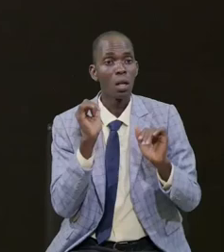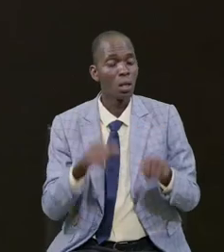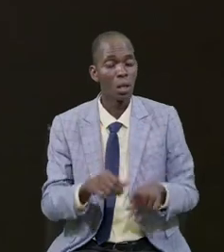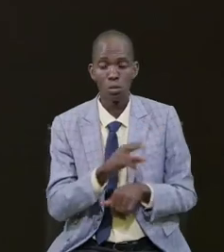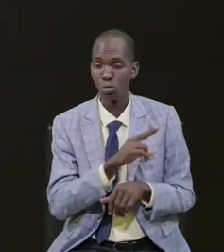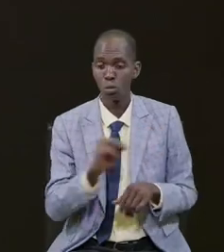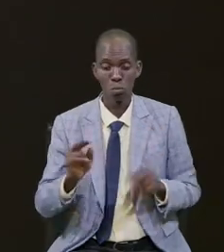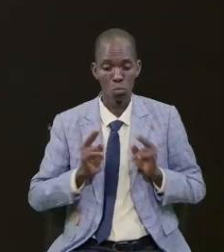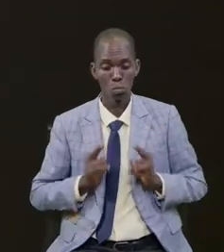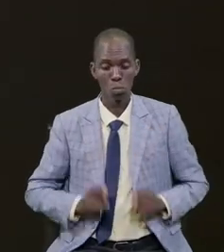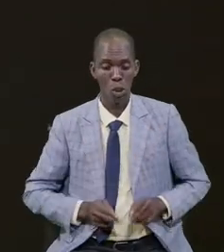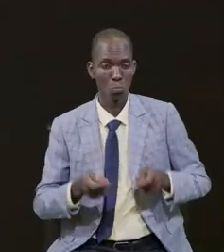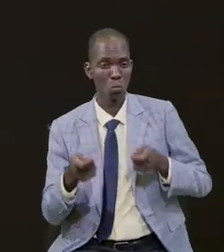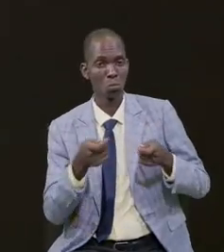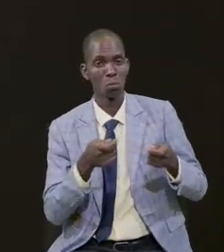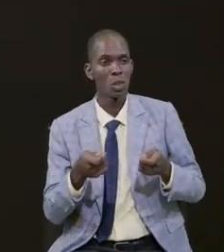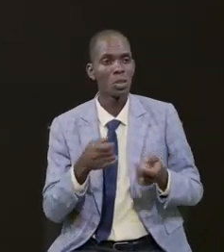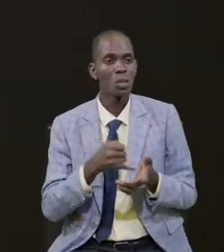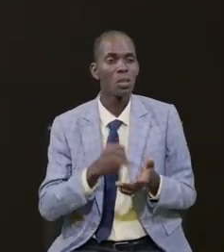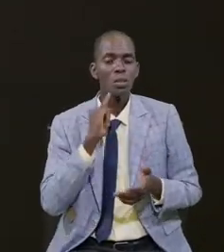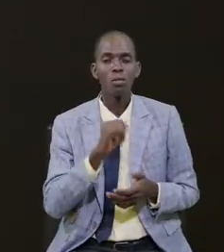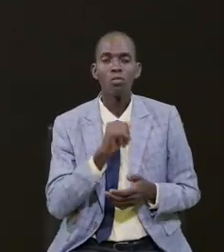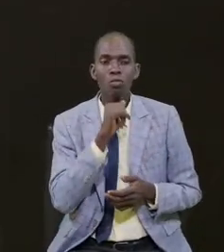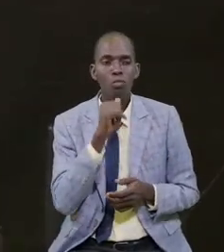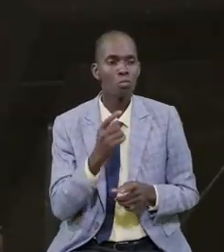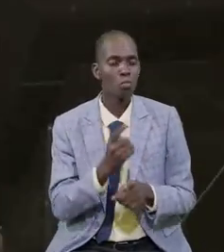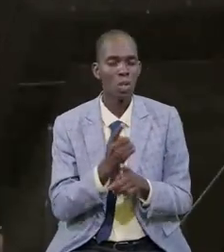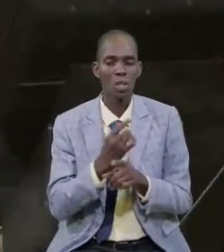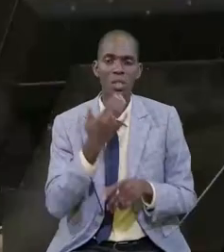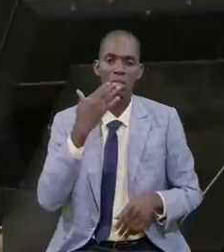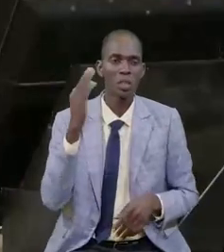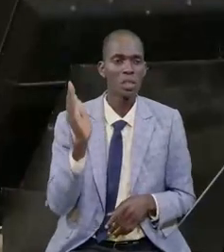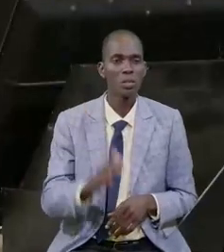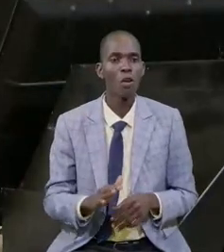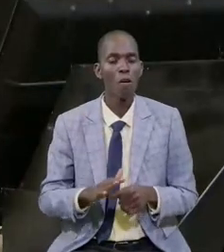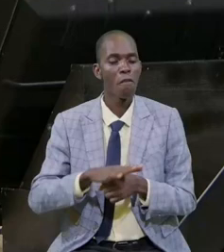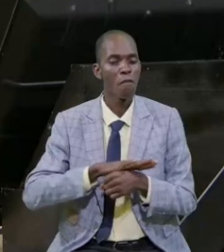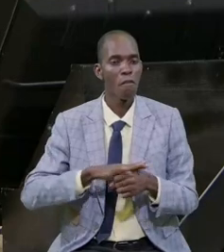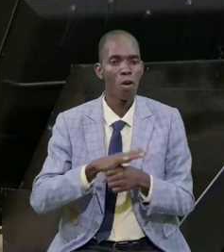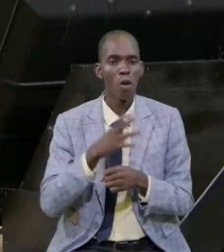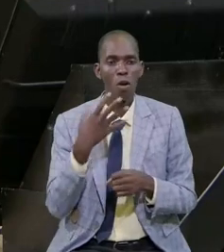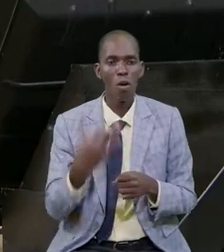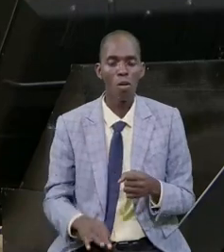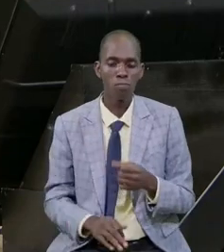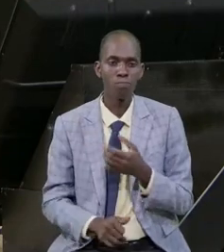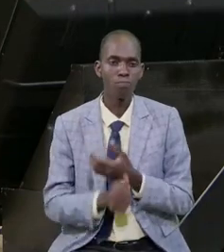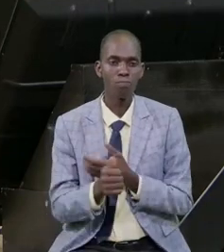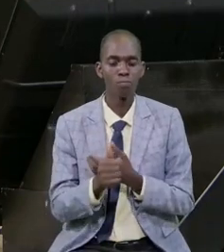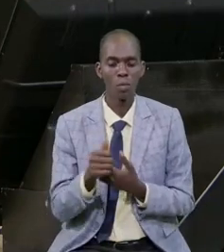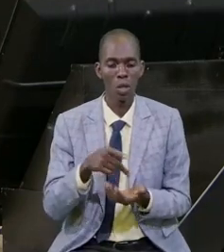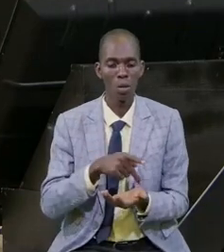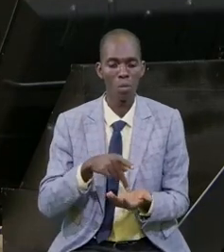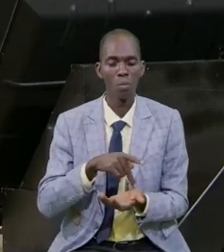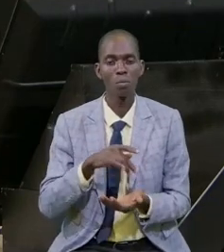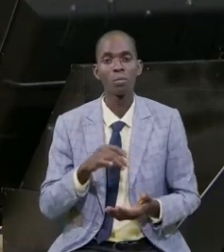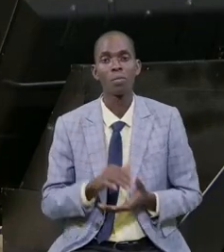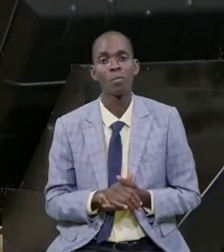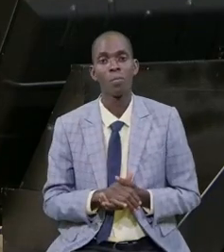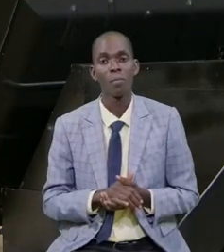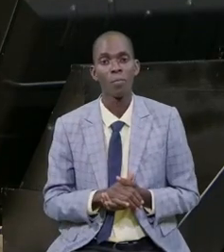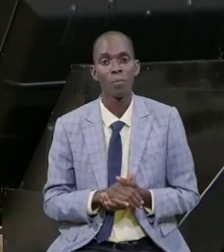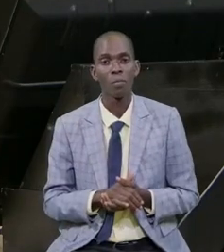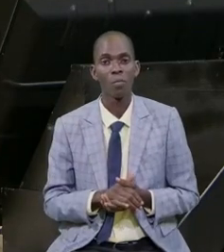aucun homme ne peut la dompter. C'est un mal qu'on ne peut réprimer. Elle est pleine d'un venin